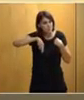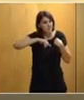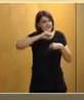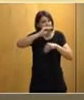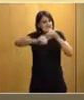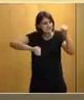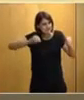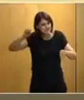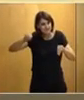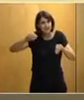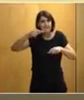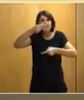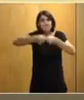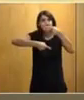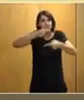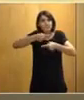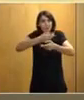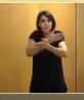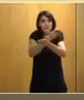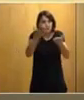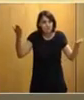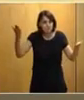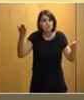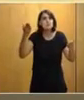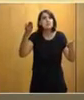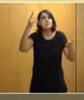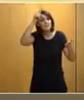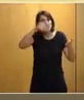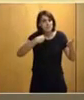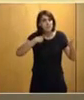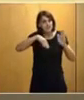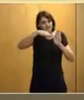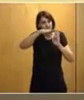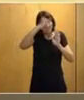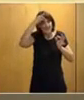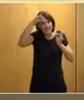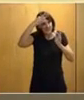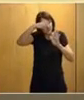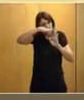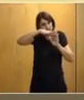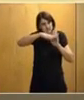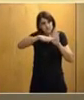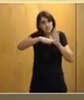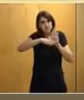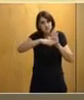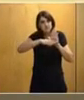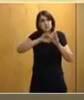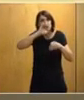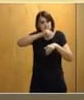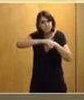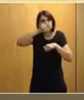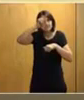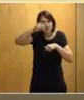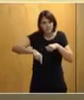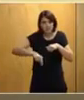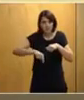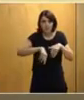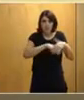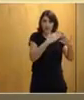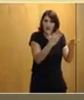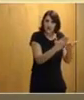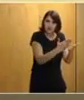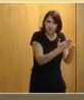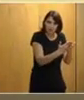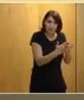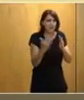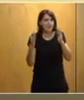les famílies apliquin aquests mateixos criteris, aquests mateixos principis que converteixen les escoles